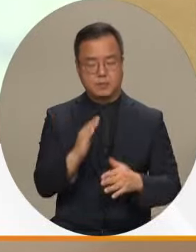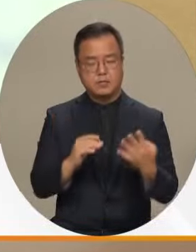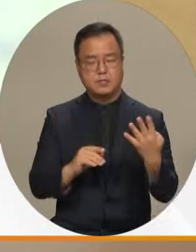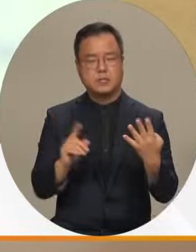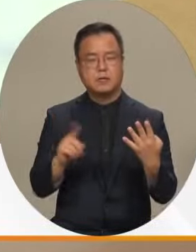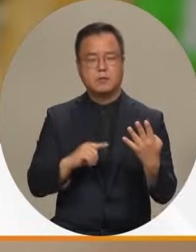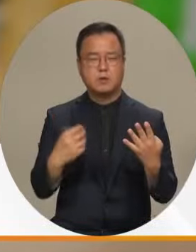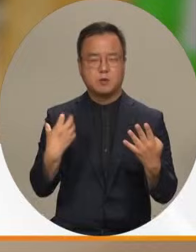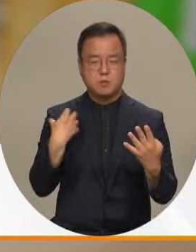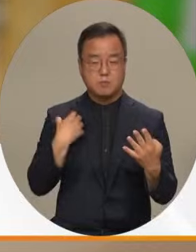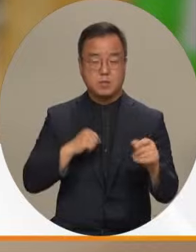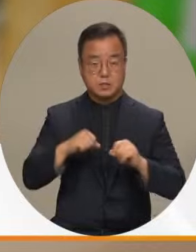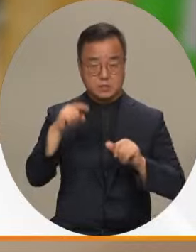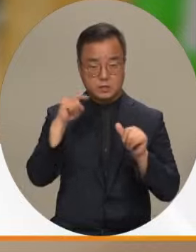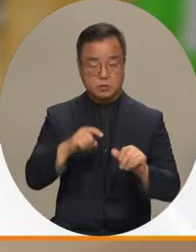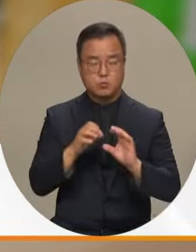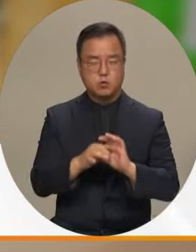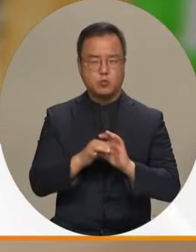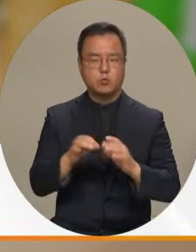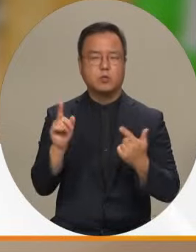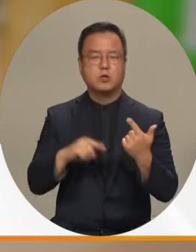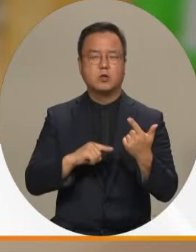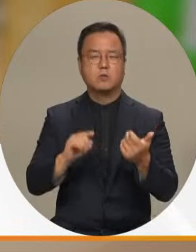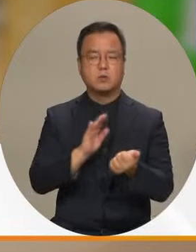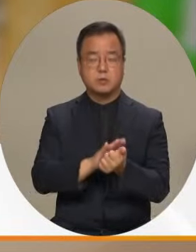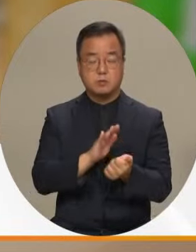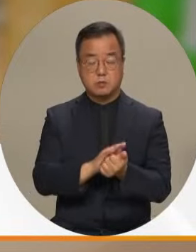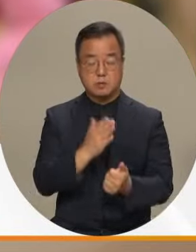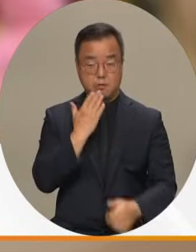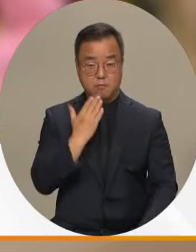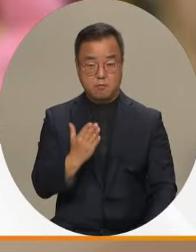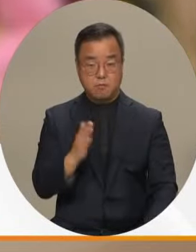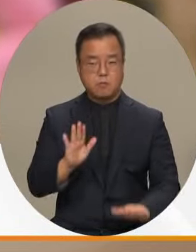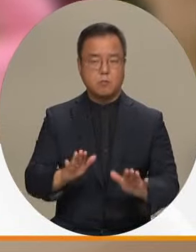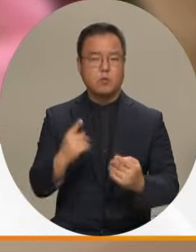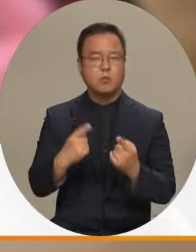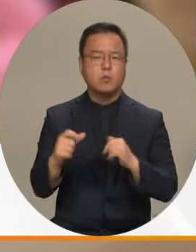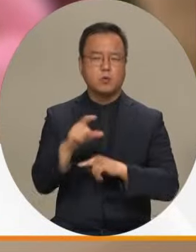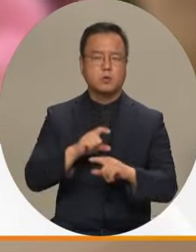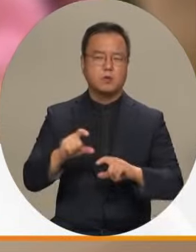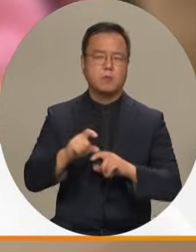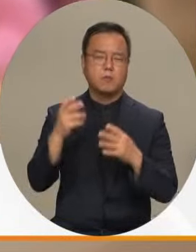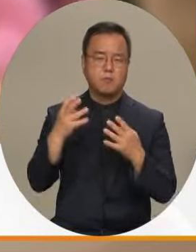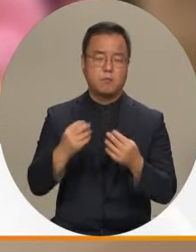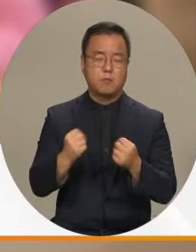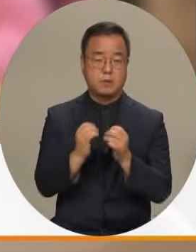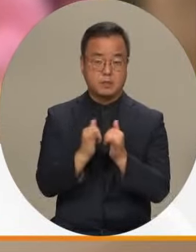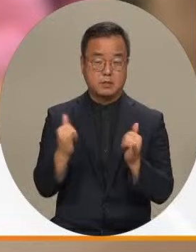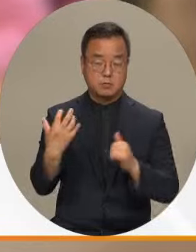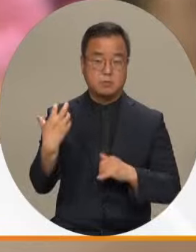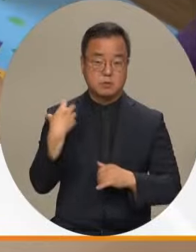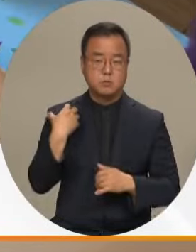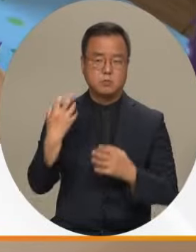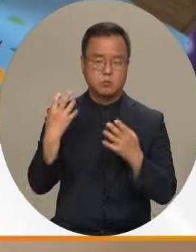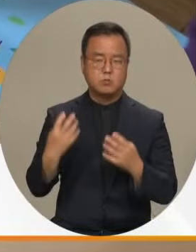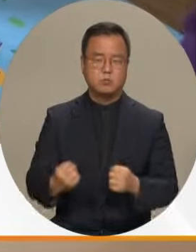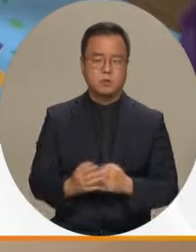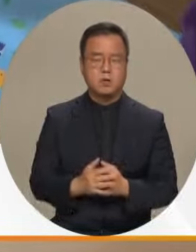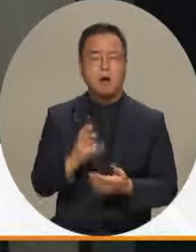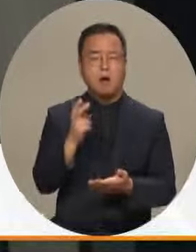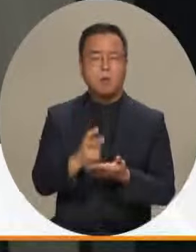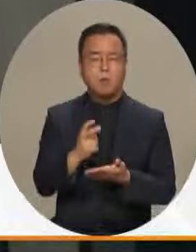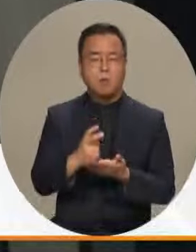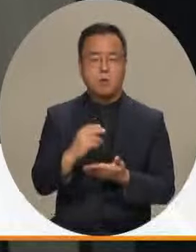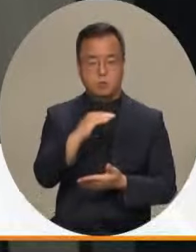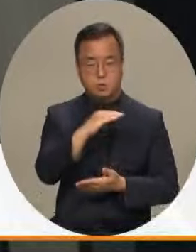시행령을 통해서는 6명까지 지원할 수 있도록 하고 있는데 사실은 이보다 더 많은 인원수를 돌보고 있는 경우도 많습니다. 네. 설령 법적인